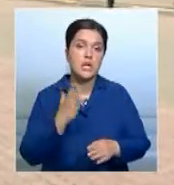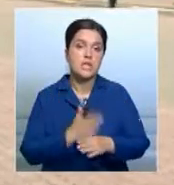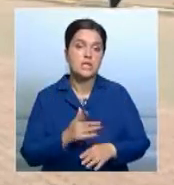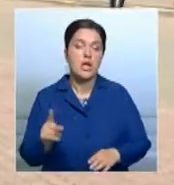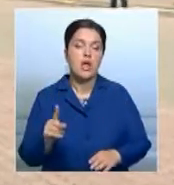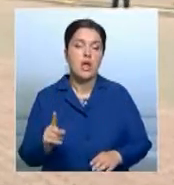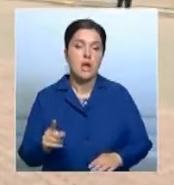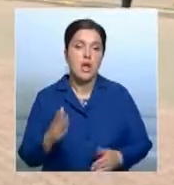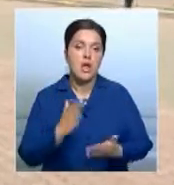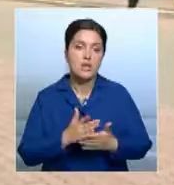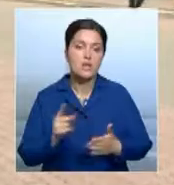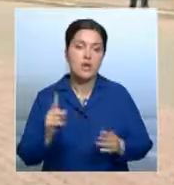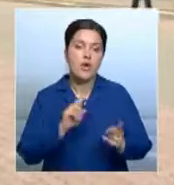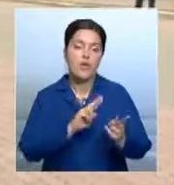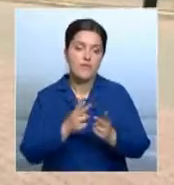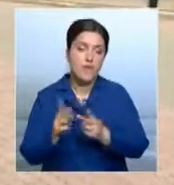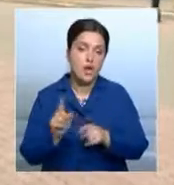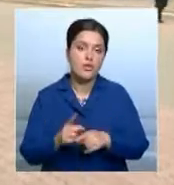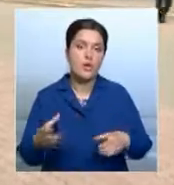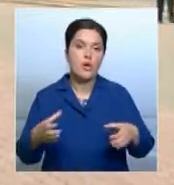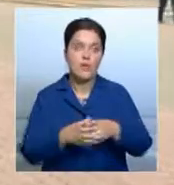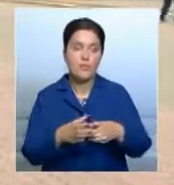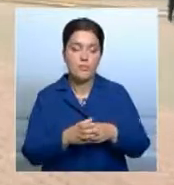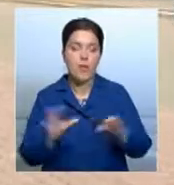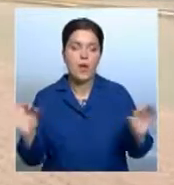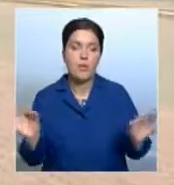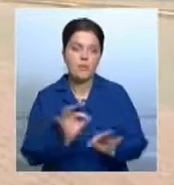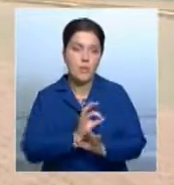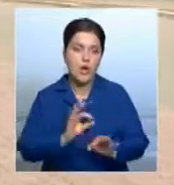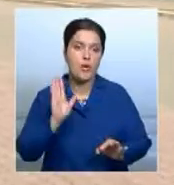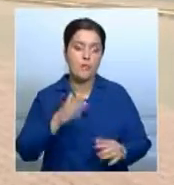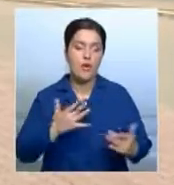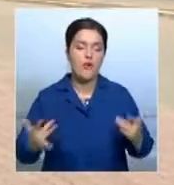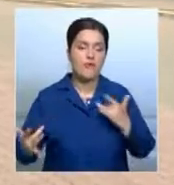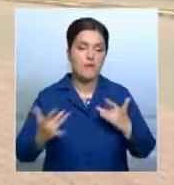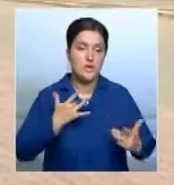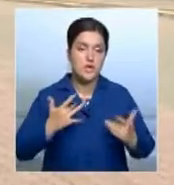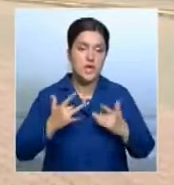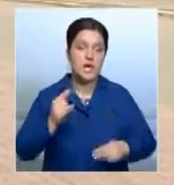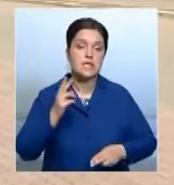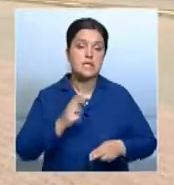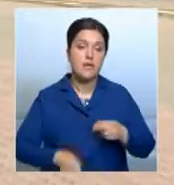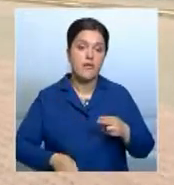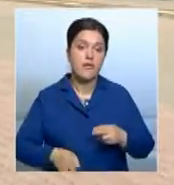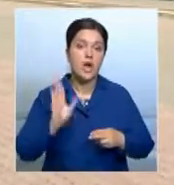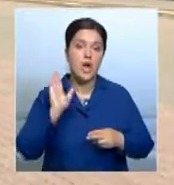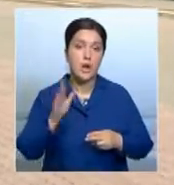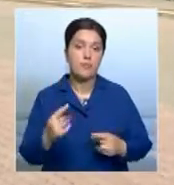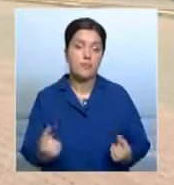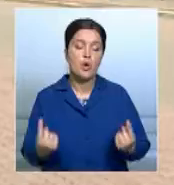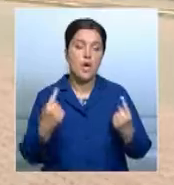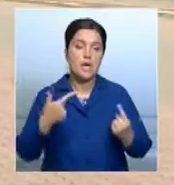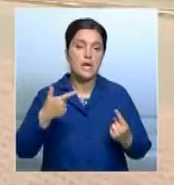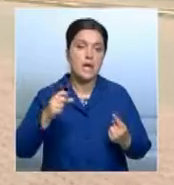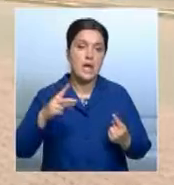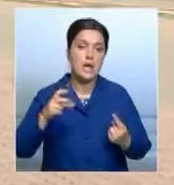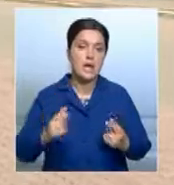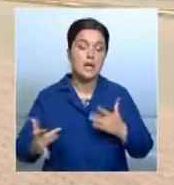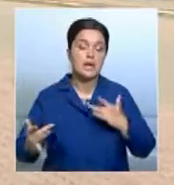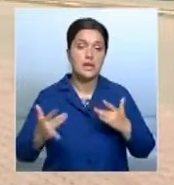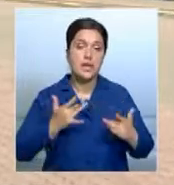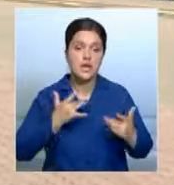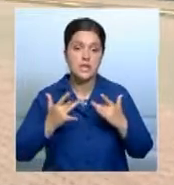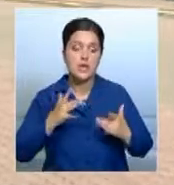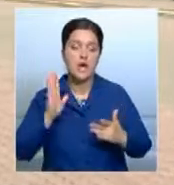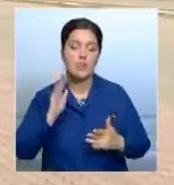инструментальной музыки, творческие коллективы исполнят красивые вокальные номера. Завершится фестиваль грандиозным гала-концертом, который